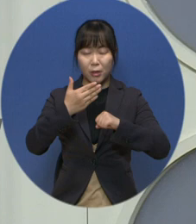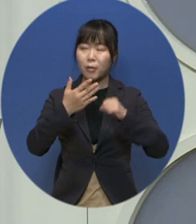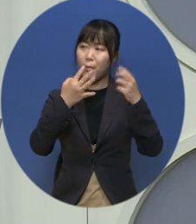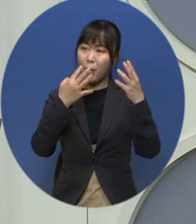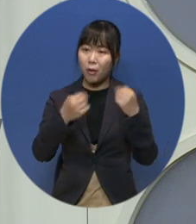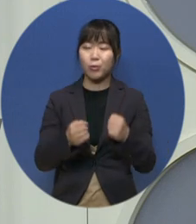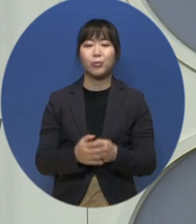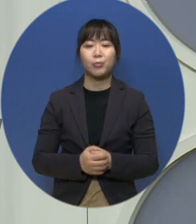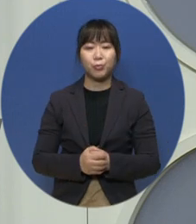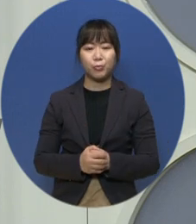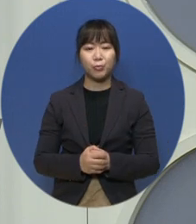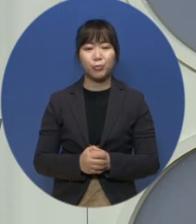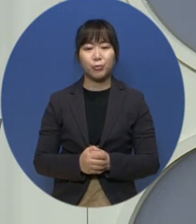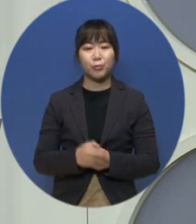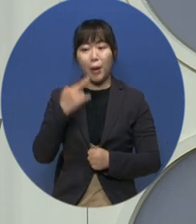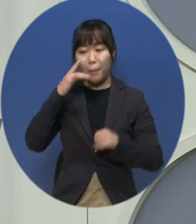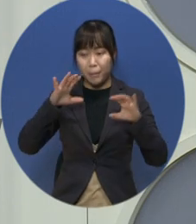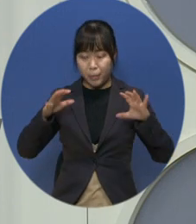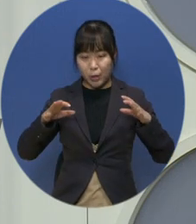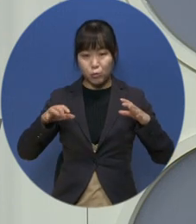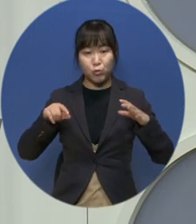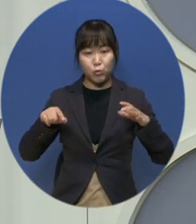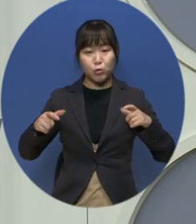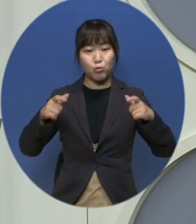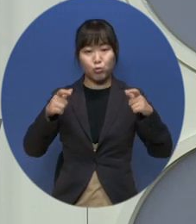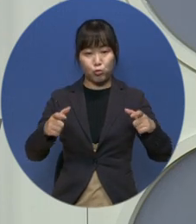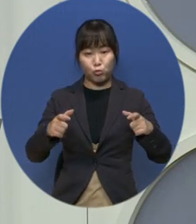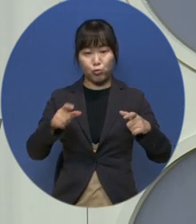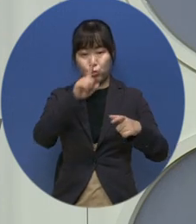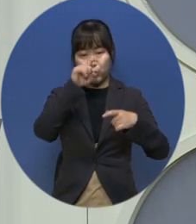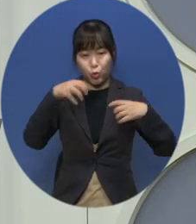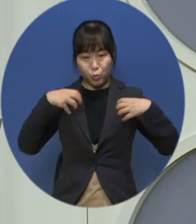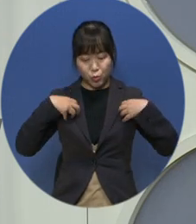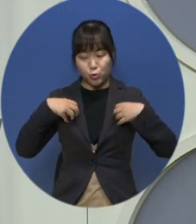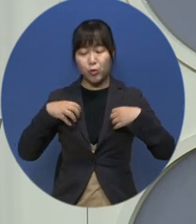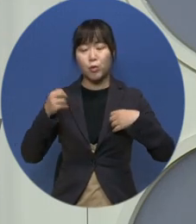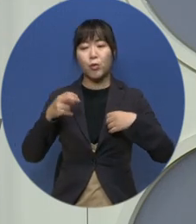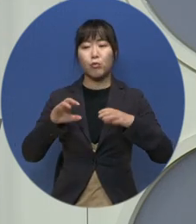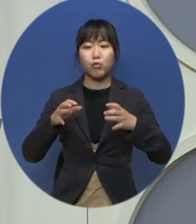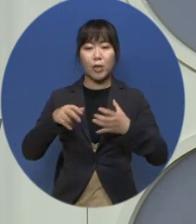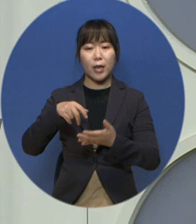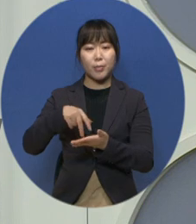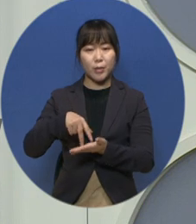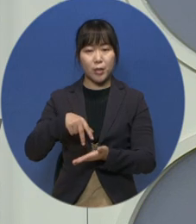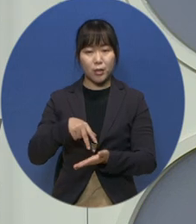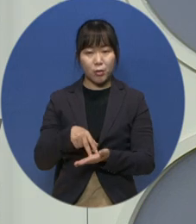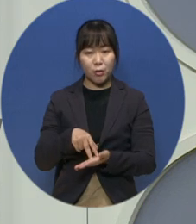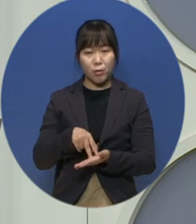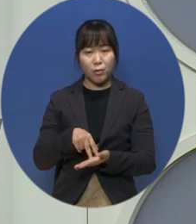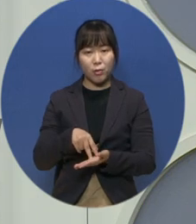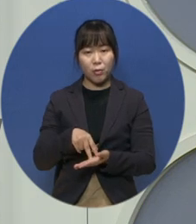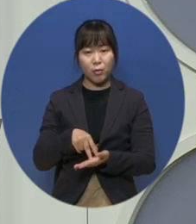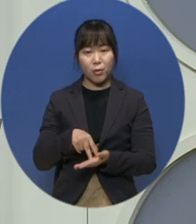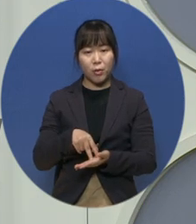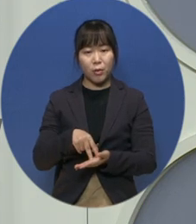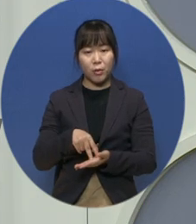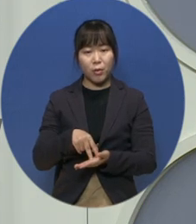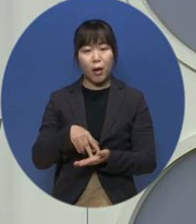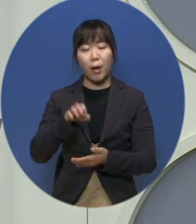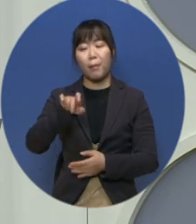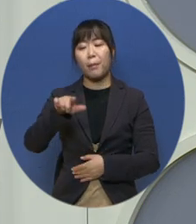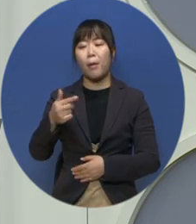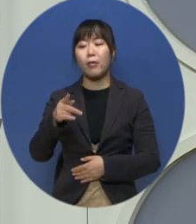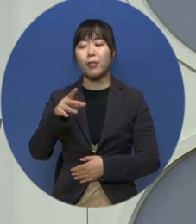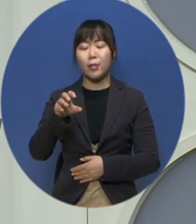많고요. 그다음에 미국 같은 경우에도 주정부나 아니면 국가 차원에서 이게 펀딩이 많이